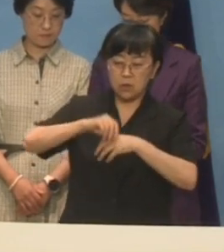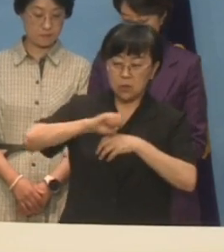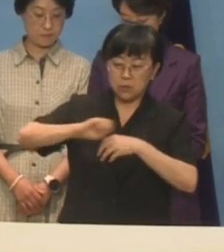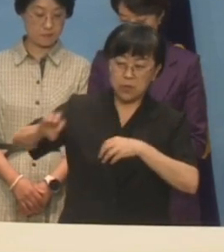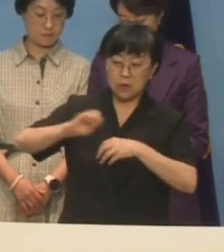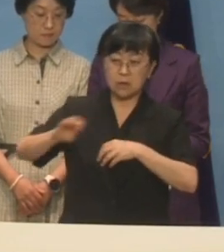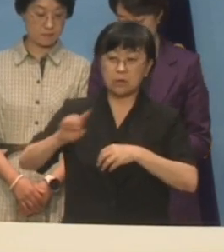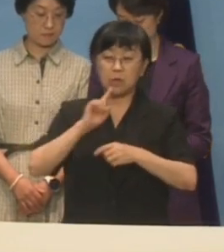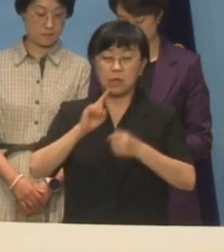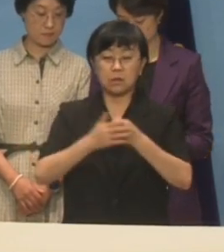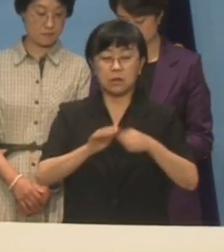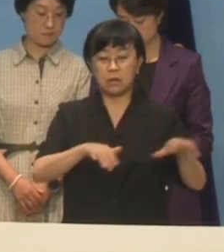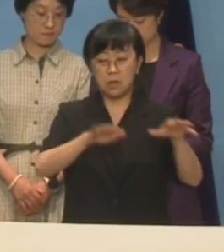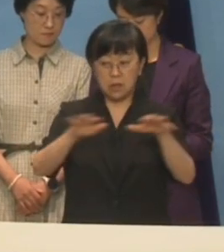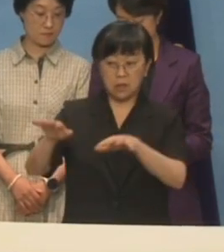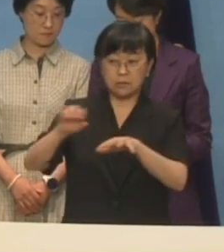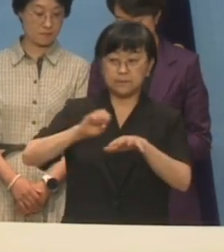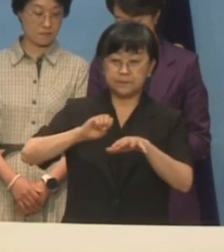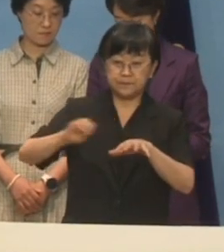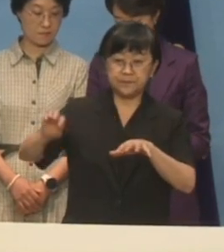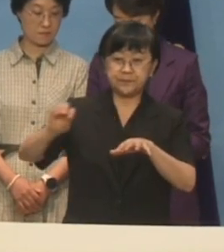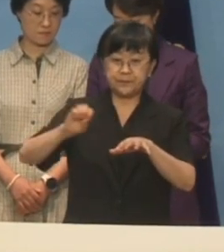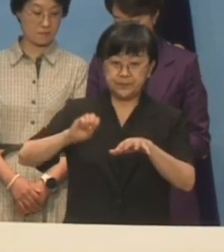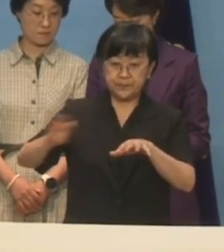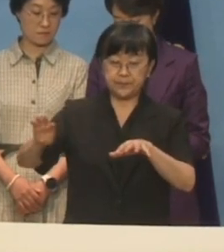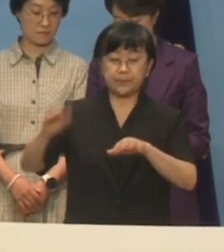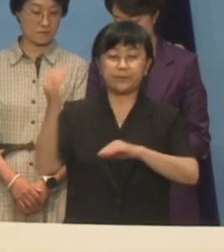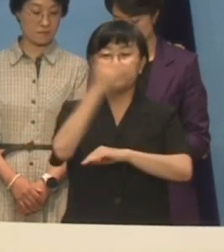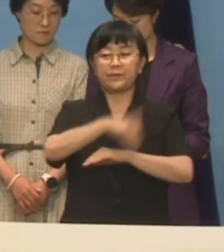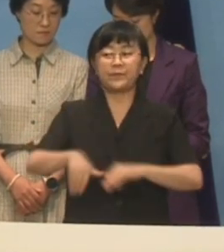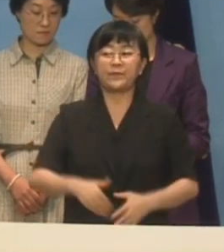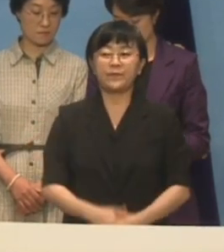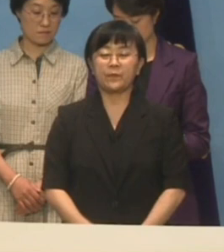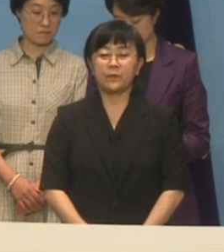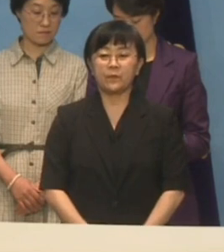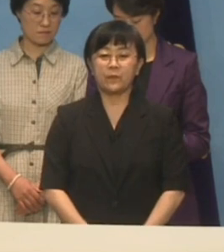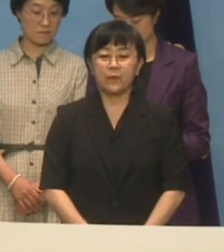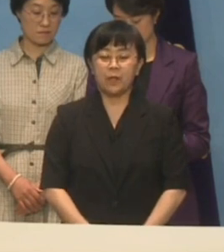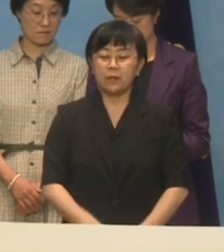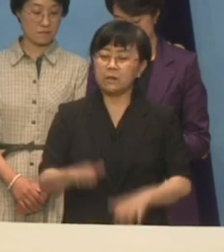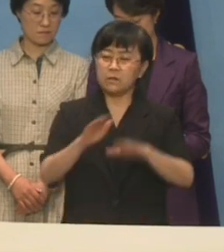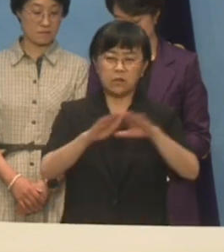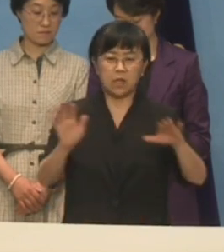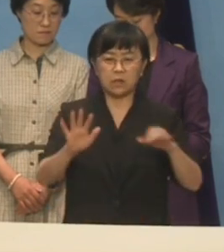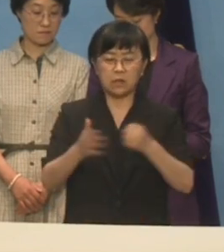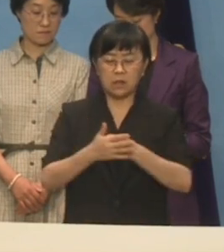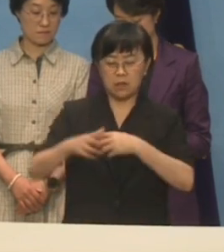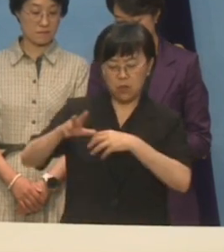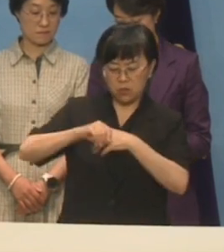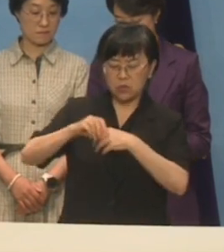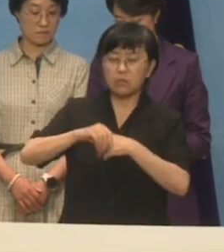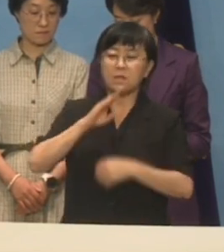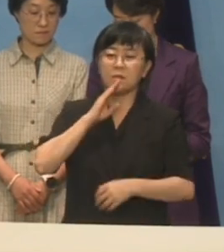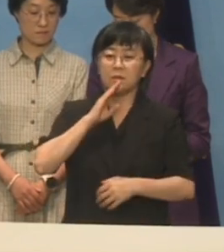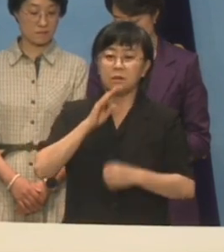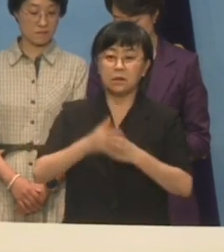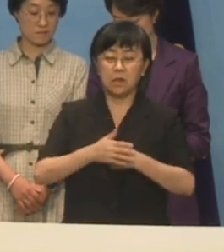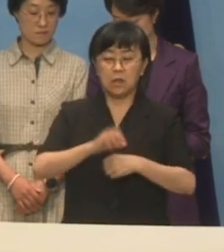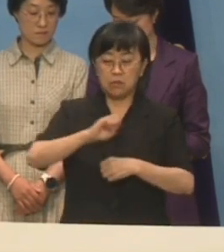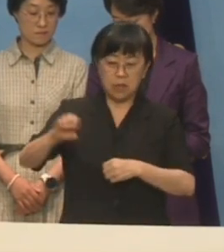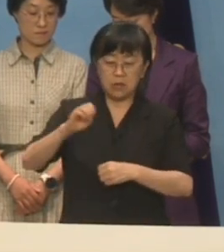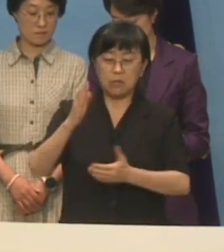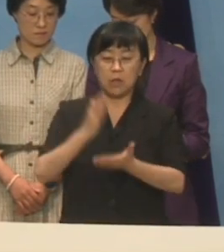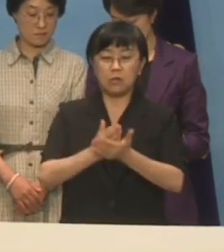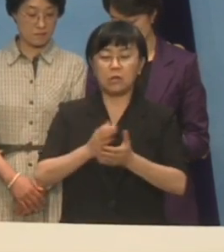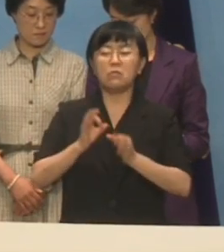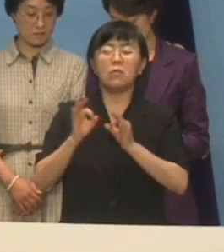처리수라 부르며 해양에 방류하려 하고 있습니다. 그러나 이는 처리수가 아닌 오염수이며 방류가 아닌